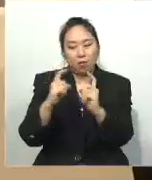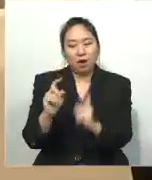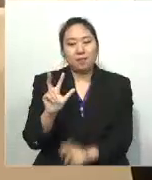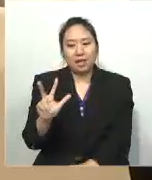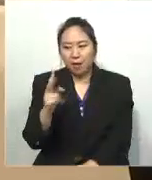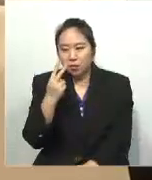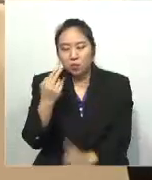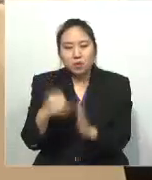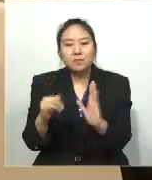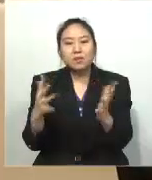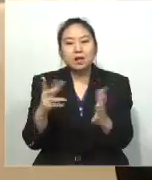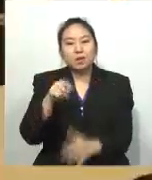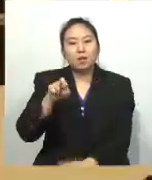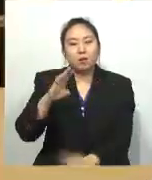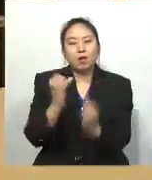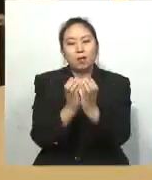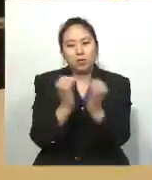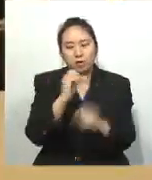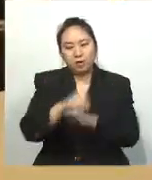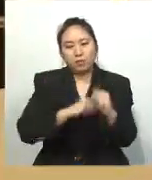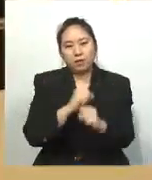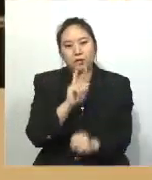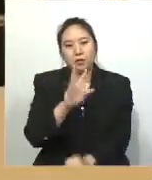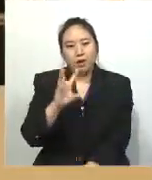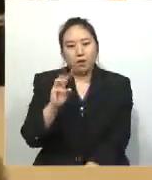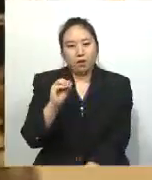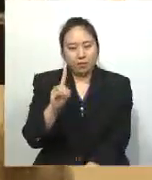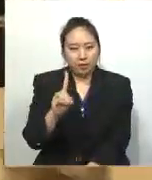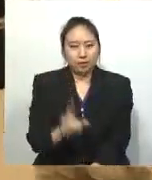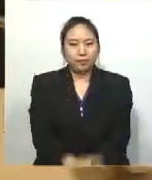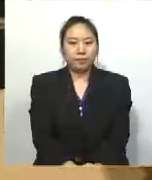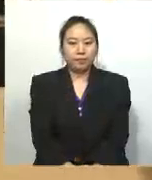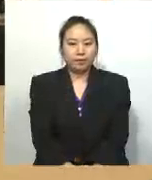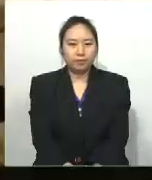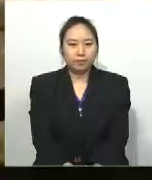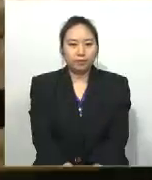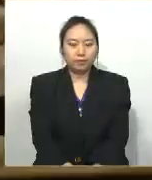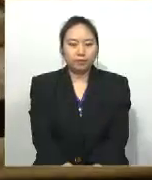3ค่ะตามพรบ.ประกอบรัฐธรรมนูญปี2561นั่นเองค่ะ